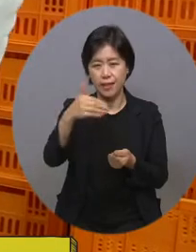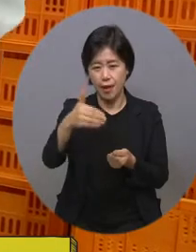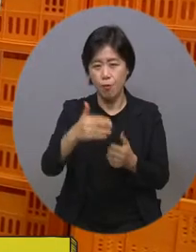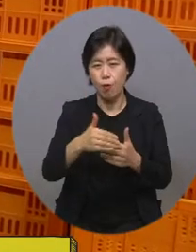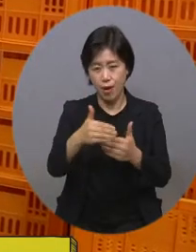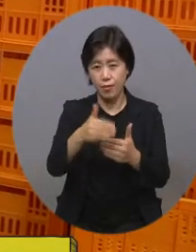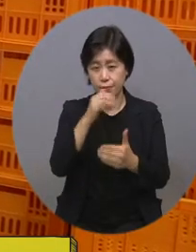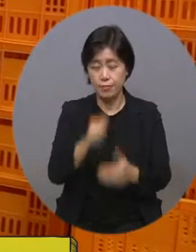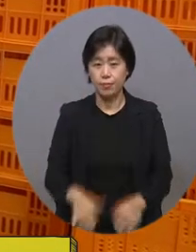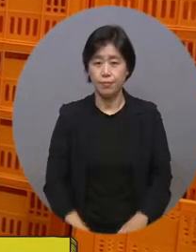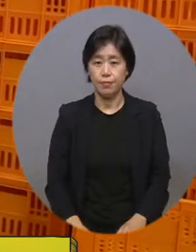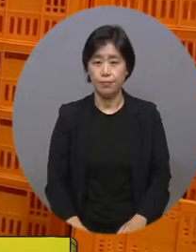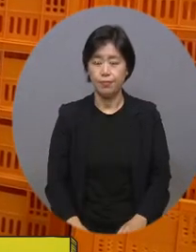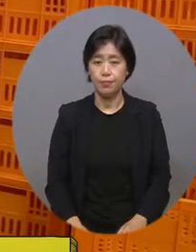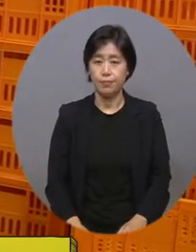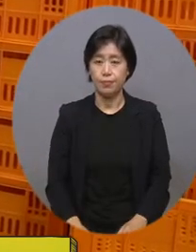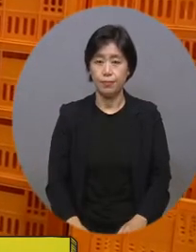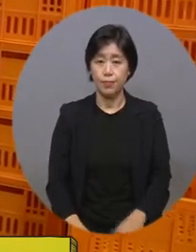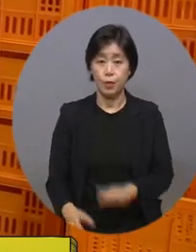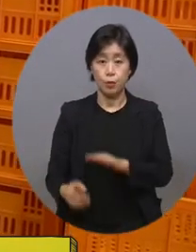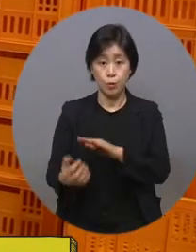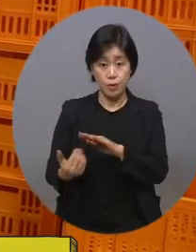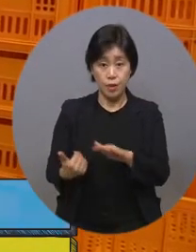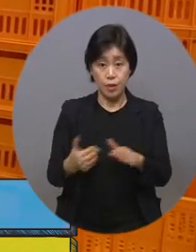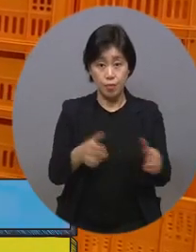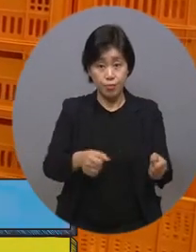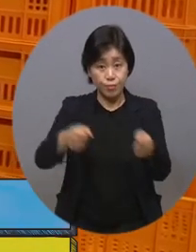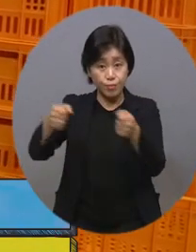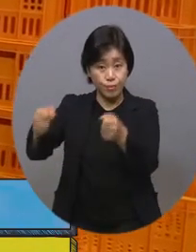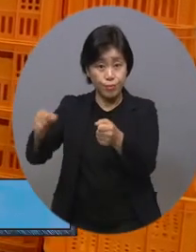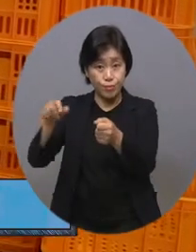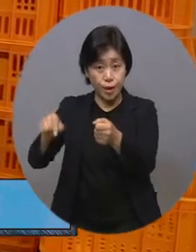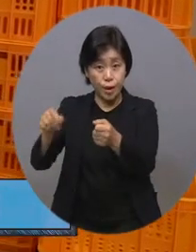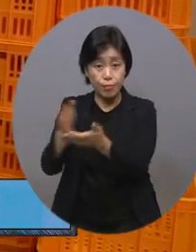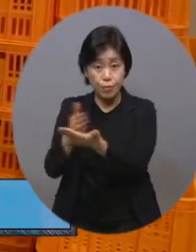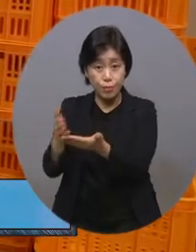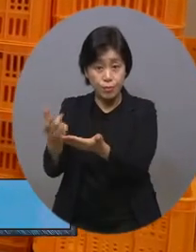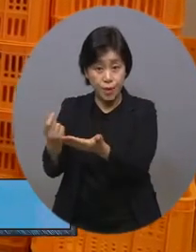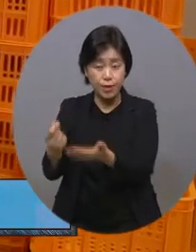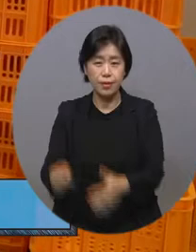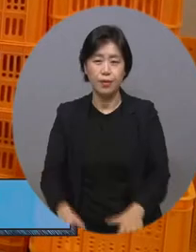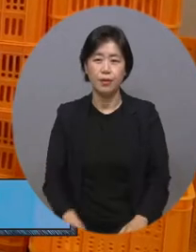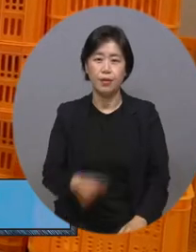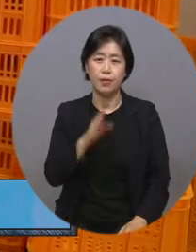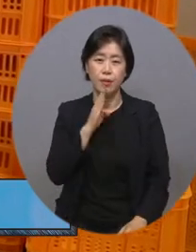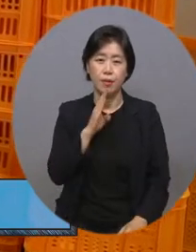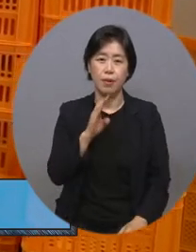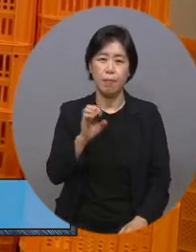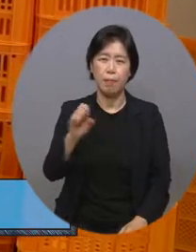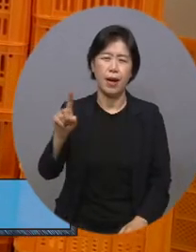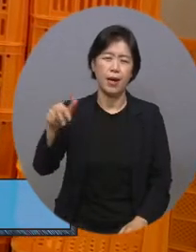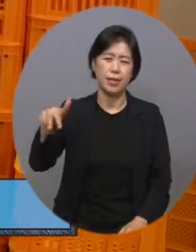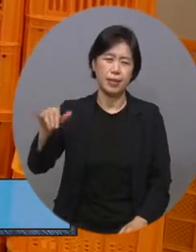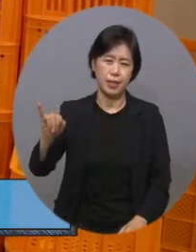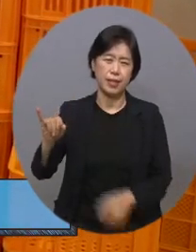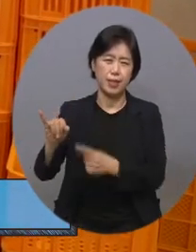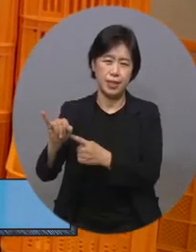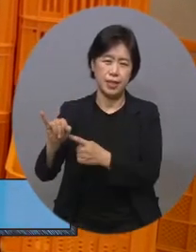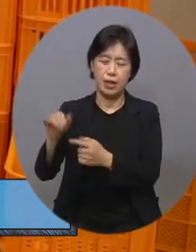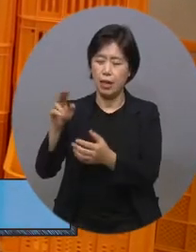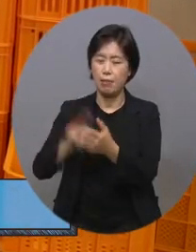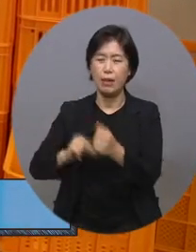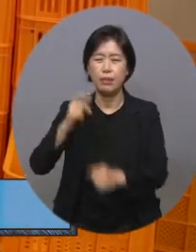지금 방금 가져가신 게 이제 분류. 네, 저기는 이제 사지라고 이제 상품을 될 수 없는